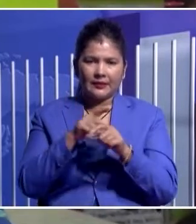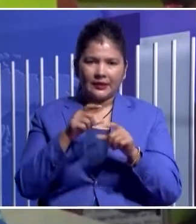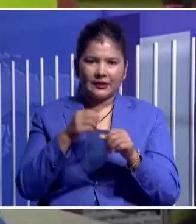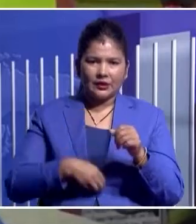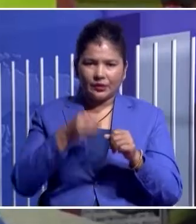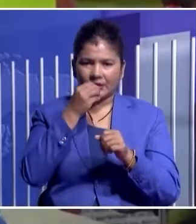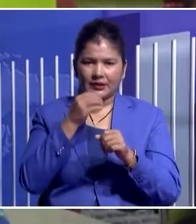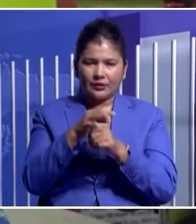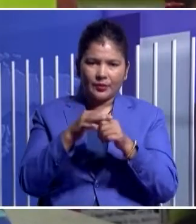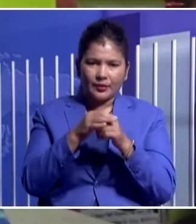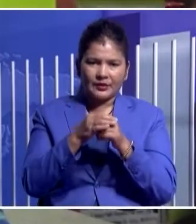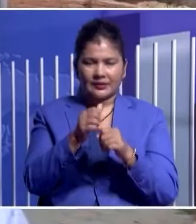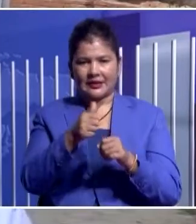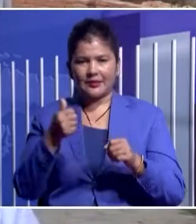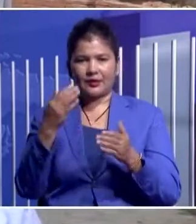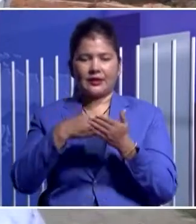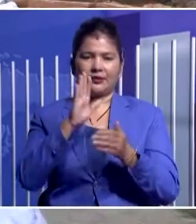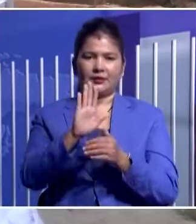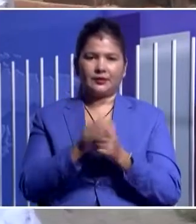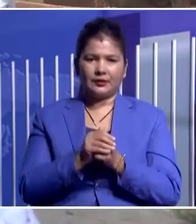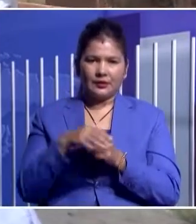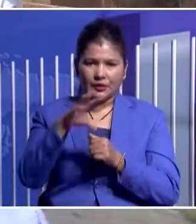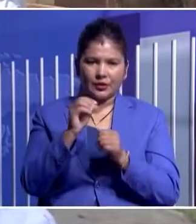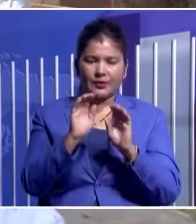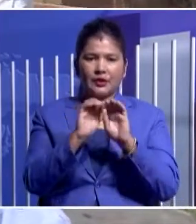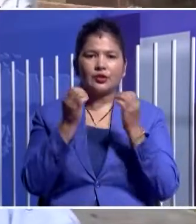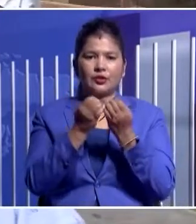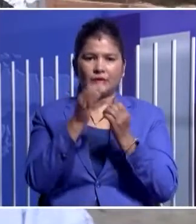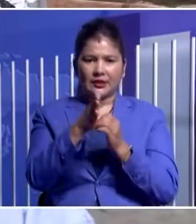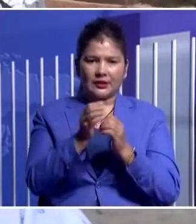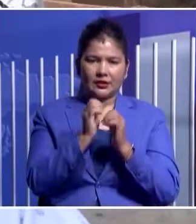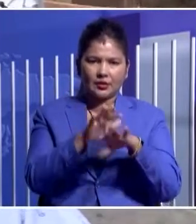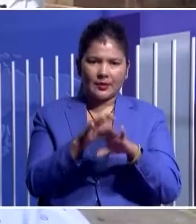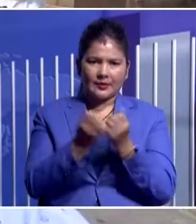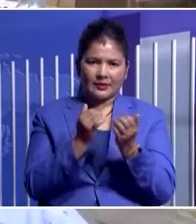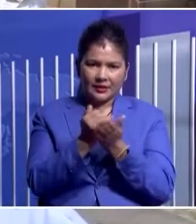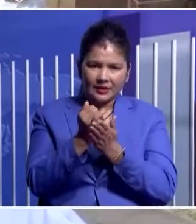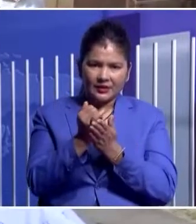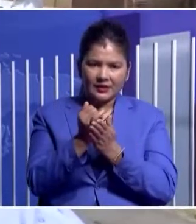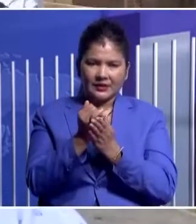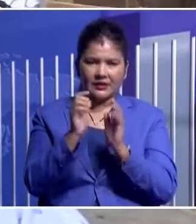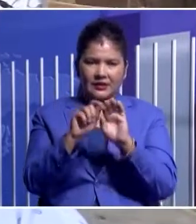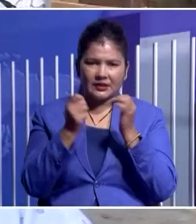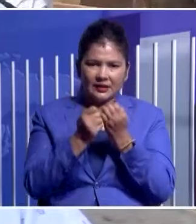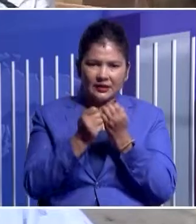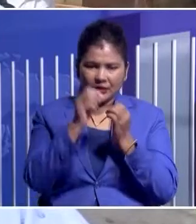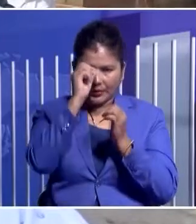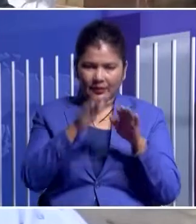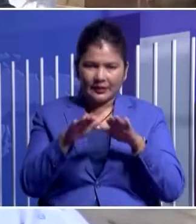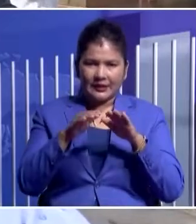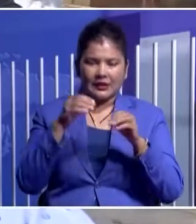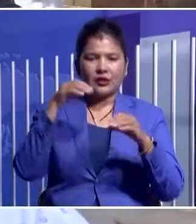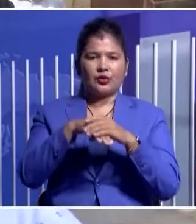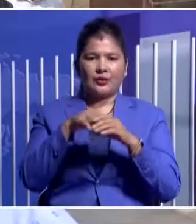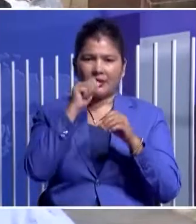व्यवस्था यो बहुत राम्रो लाग्यो। सबै समुदायलाई समेटेर गरी कृषि सभा शिक्षा पूर्वाधार लगायत डुबान क्षेत्र बाढी